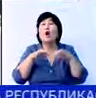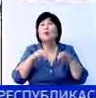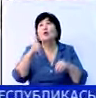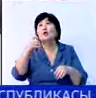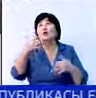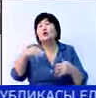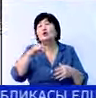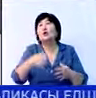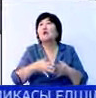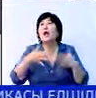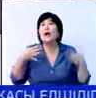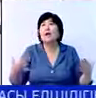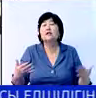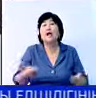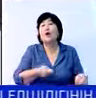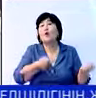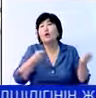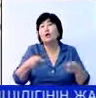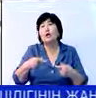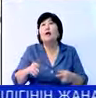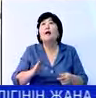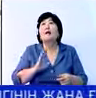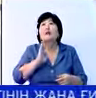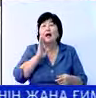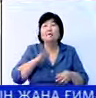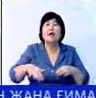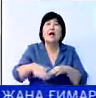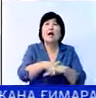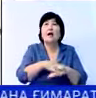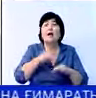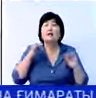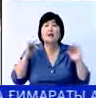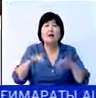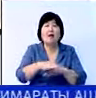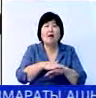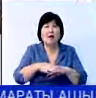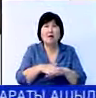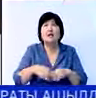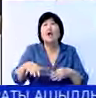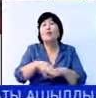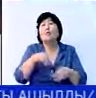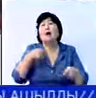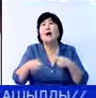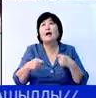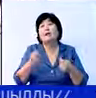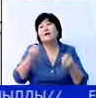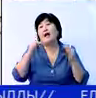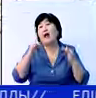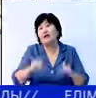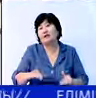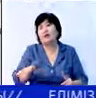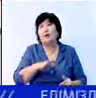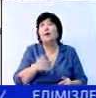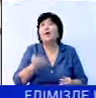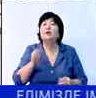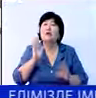150 тоннадан астам өнім әкелді. Таңменен халықтың қарасы қалың, базардан арзан болғандықтан